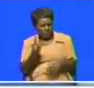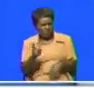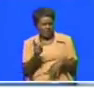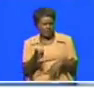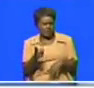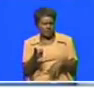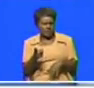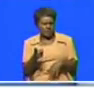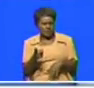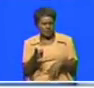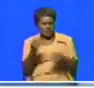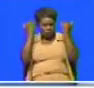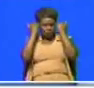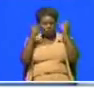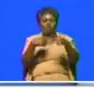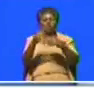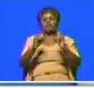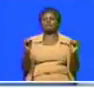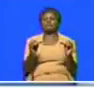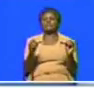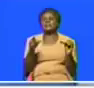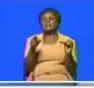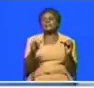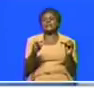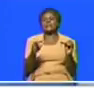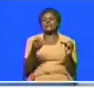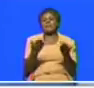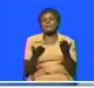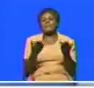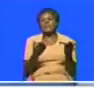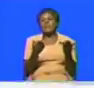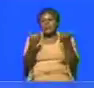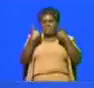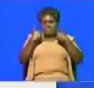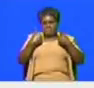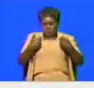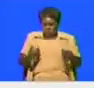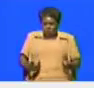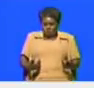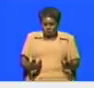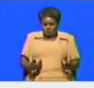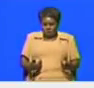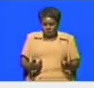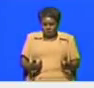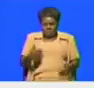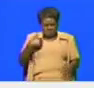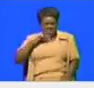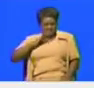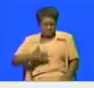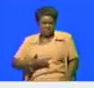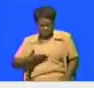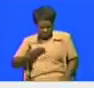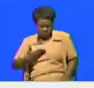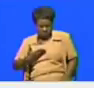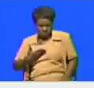shtaka halitasimama kotini. Manake hili ningekuwa ni shtaka ambalo lingepelekwa na mtu binafsi, ya kwamba mimi nimekerwa kwa